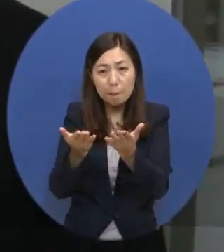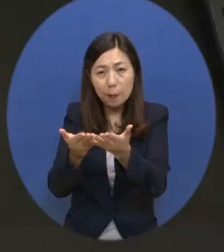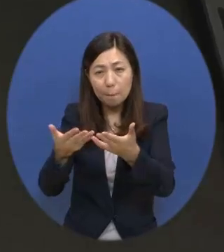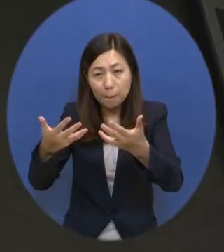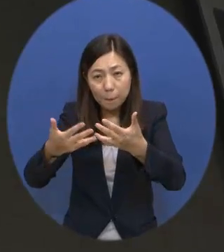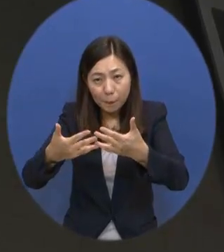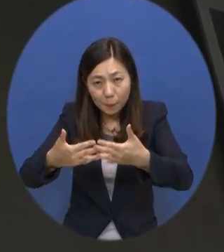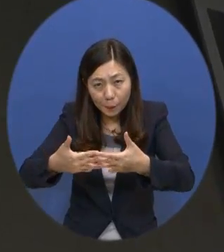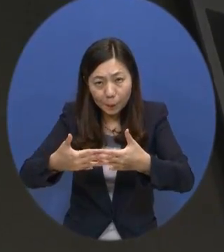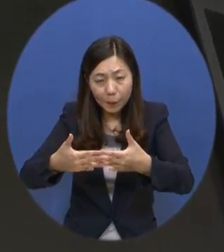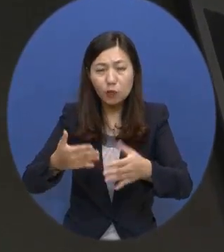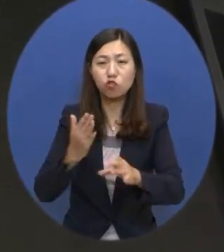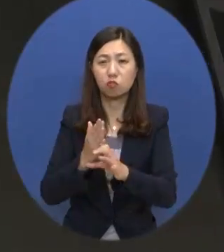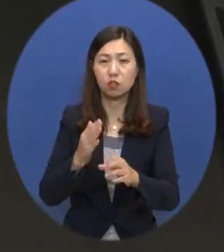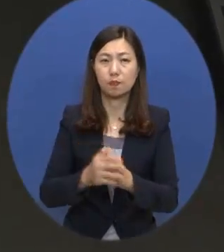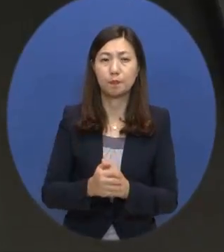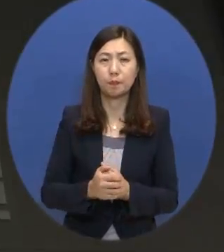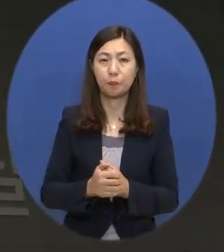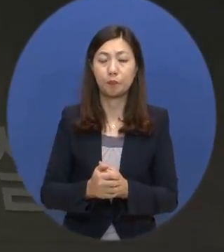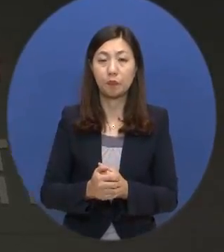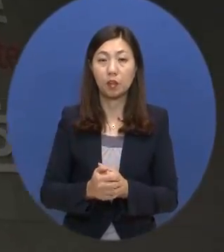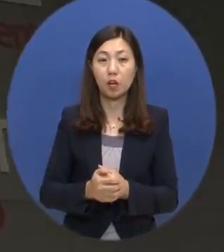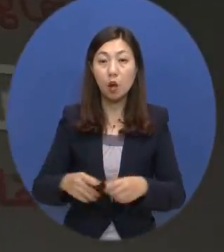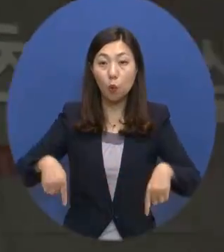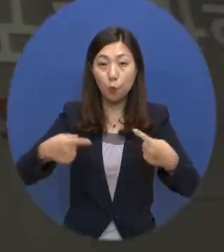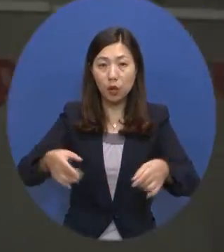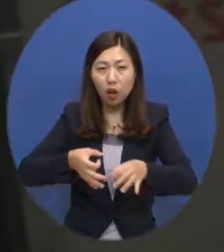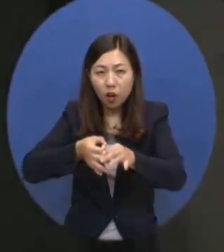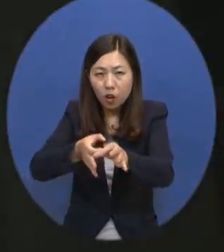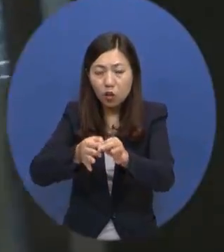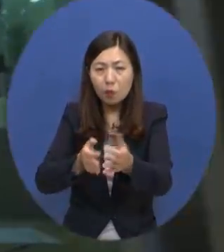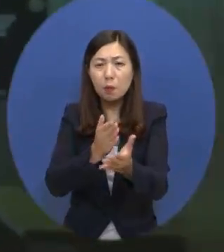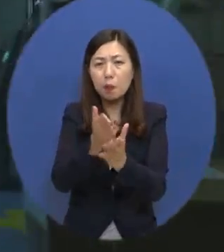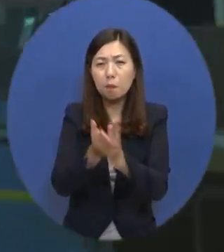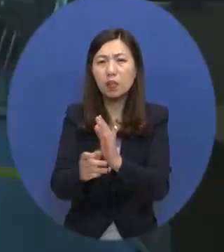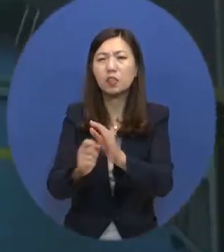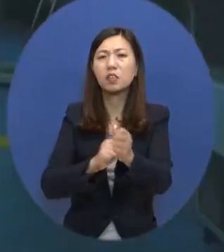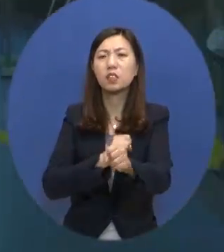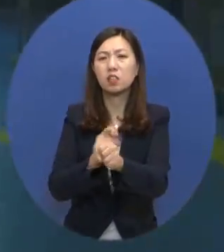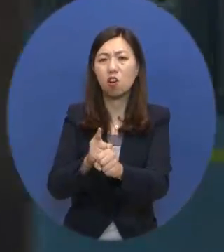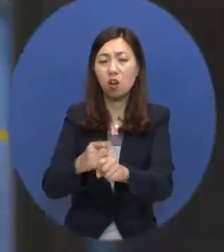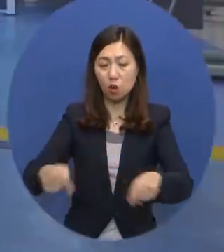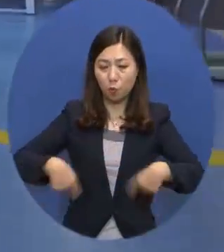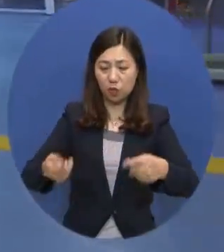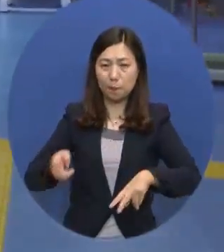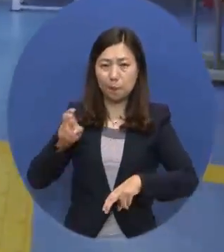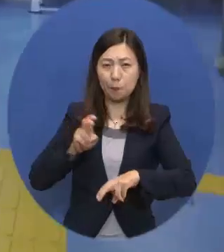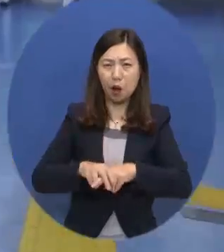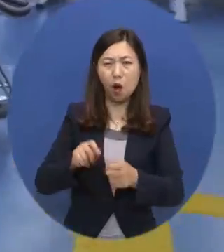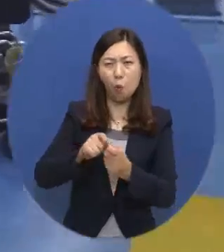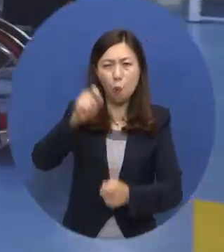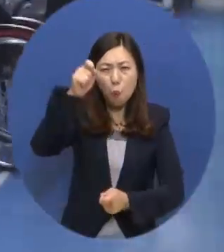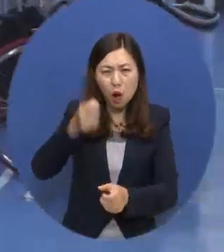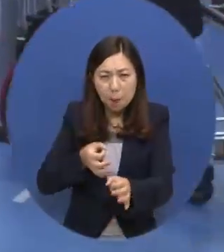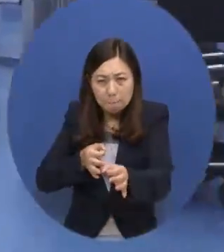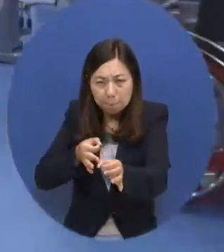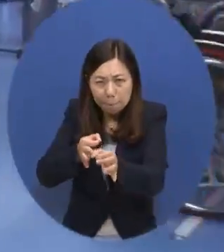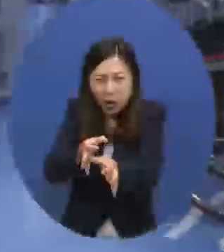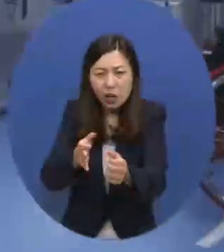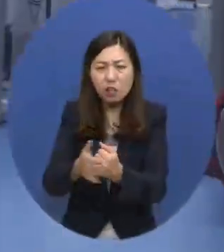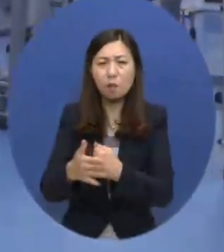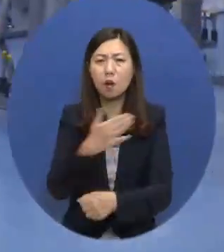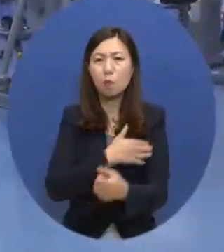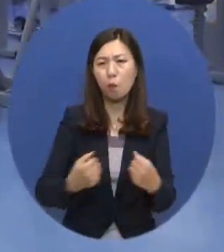거죠. 휠체어 컬링은 종목 특성상 휠체어에 앉아 장시간 경기를 펼쳐야 하는 탓에 선수들의